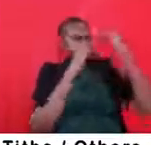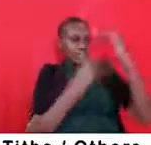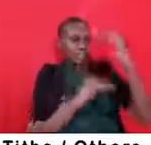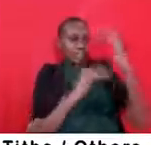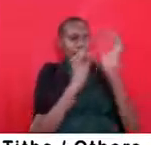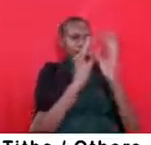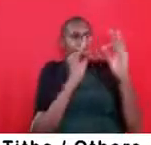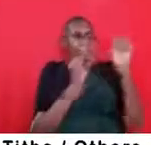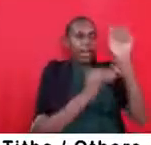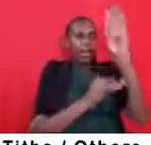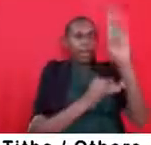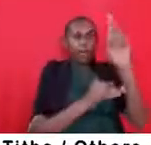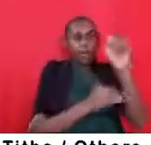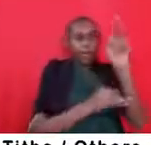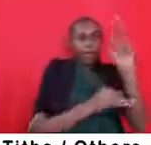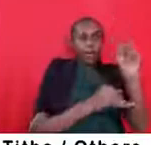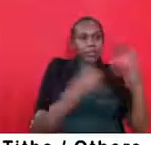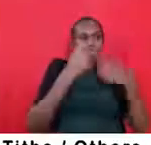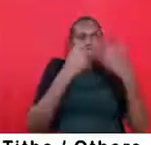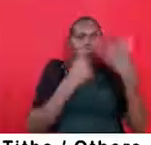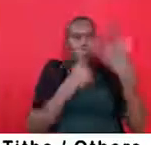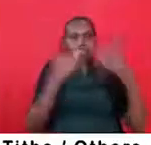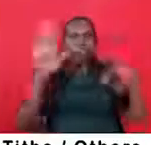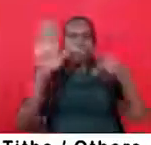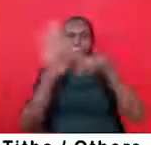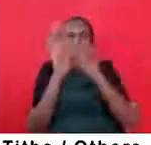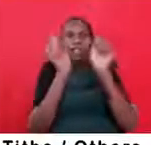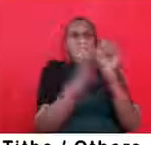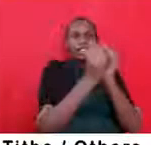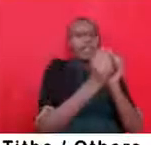Abraham alikuwa na miaka 75, Sarai alikuwa na miaka ngapi?